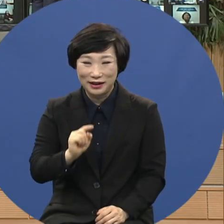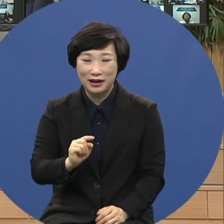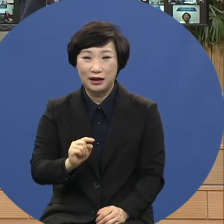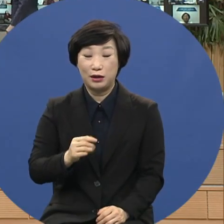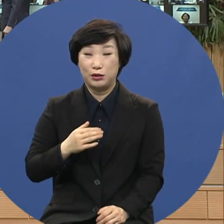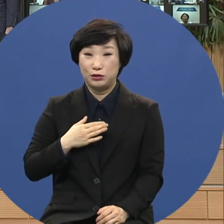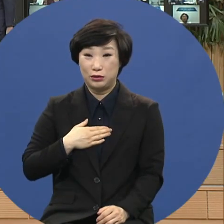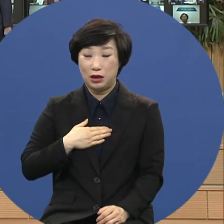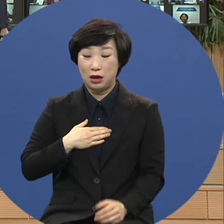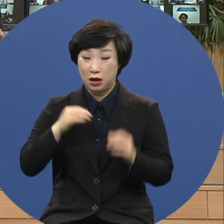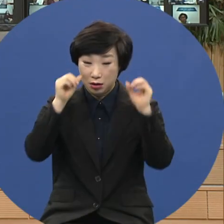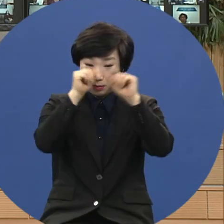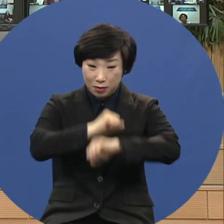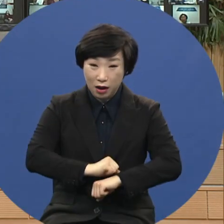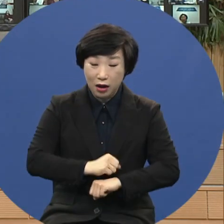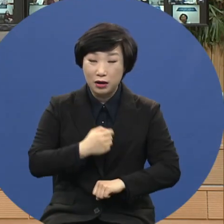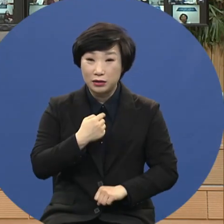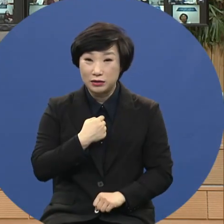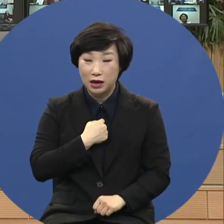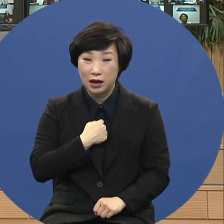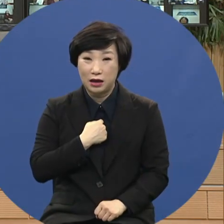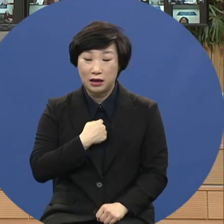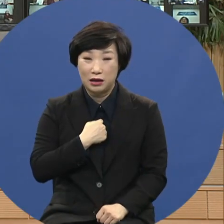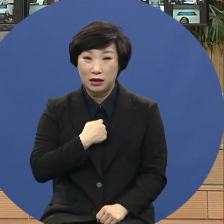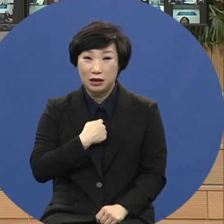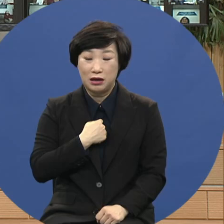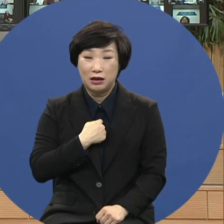내가 어떻게 망한다는 사실을